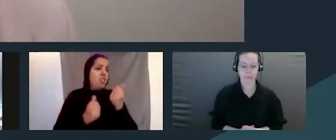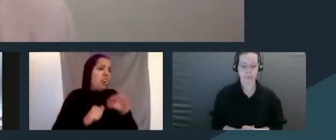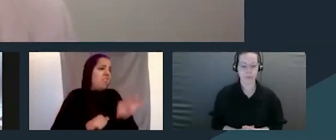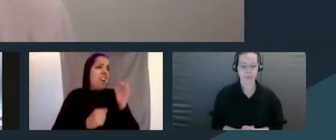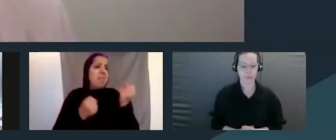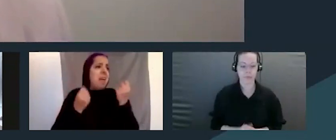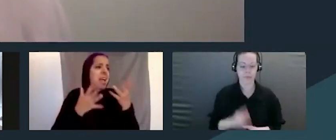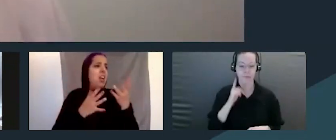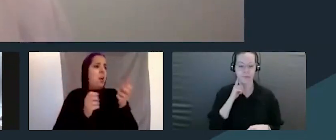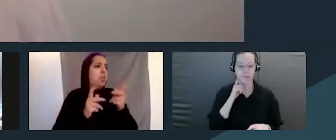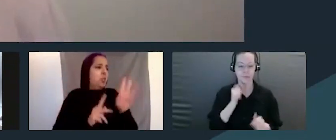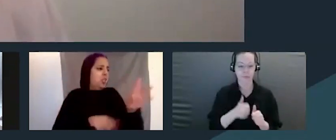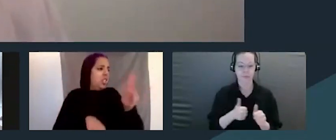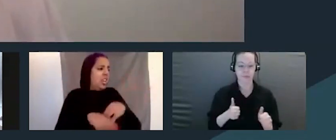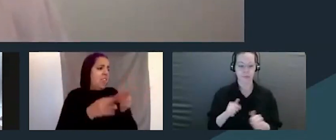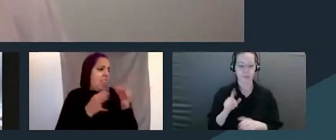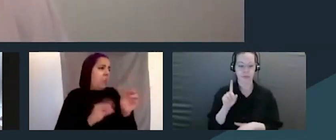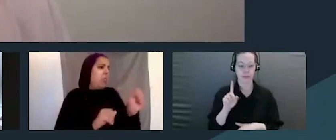communication.